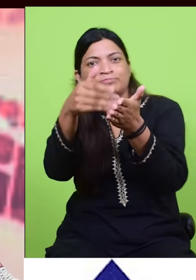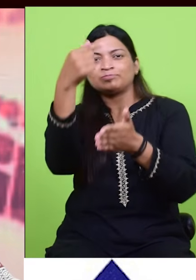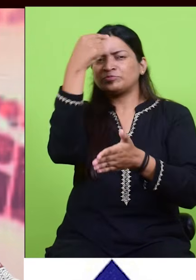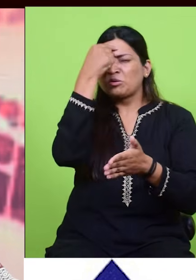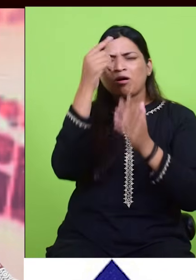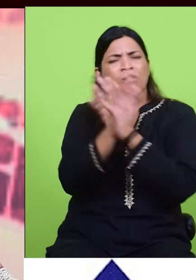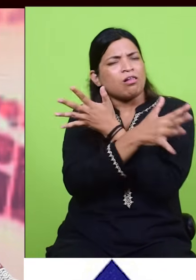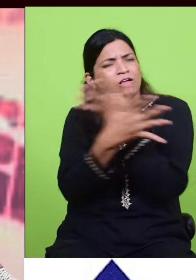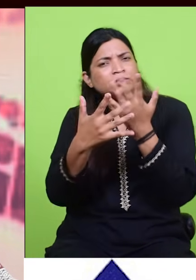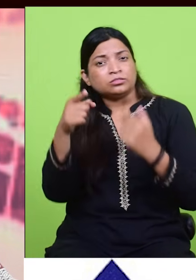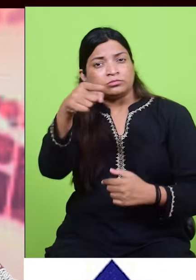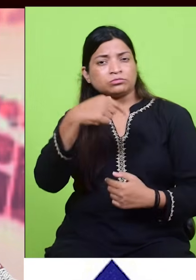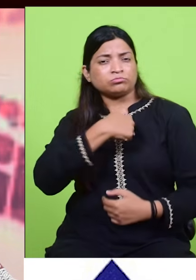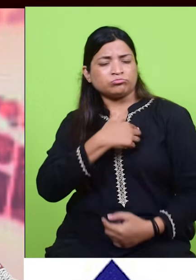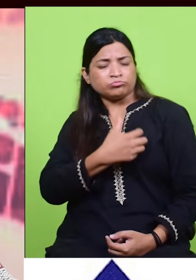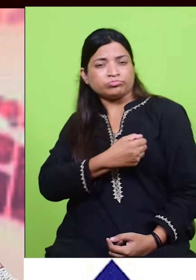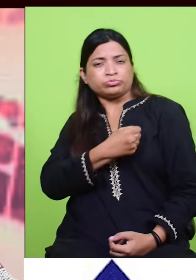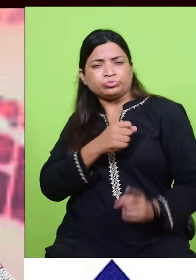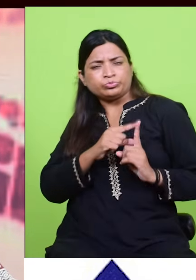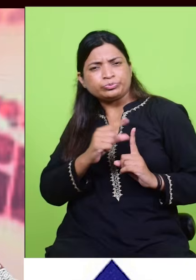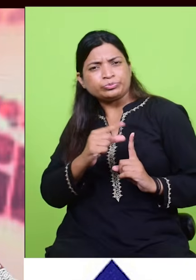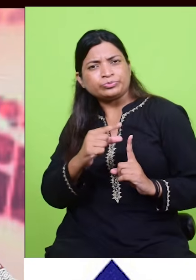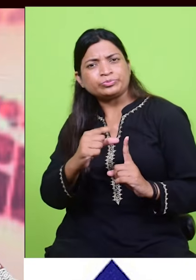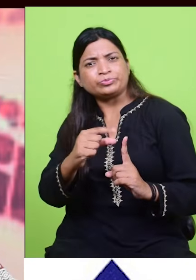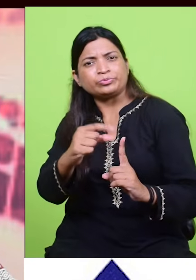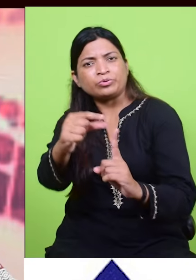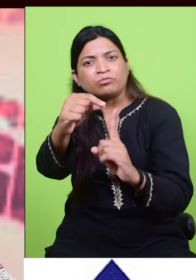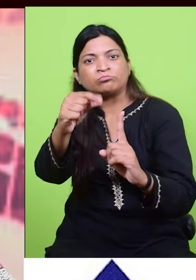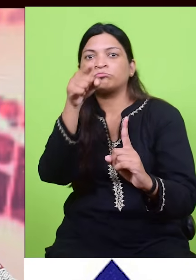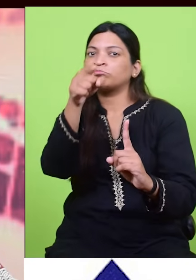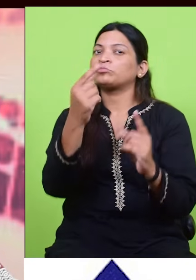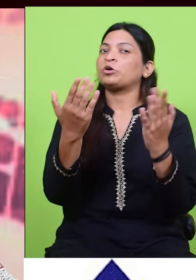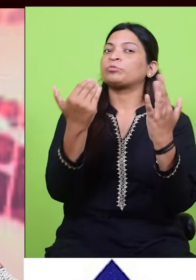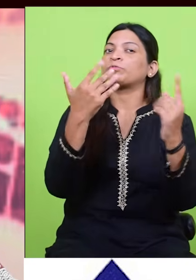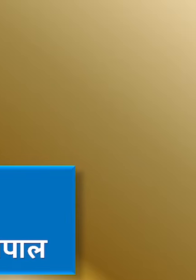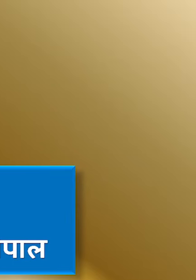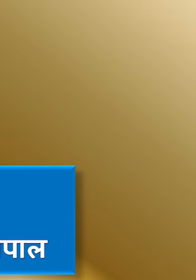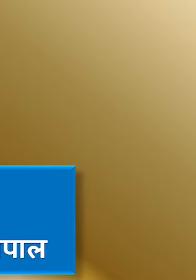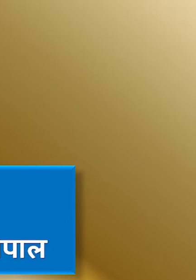उनकी माताजी का धन्यवाद करती हूँ कि वे अब समय निकाल कर हमारे बीच आए। धन्यवाद।